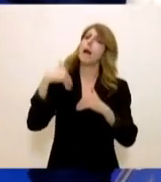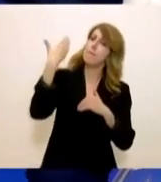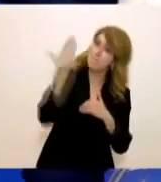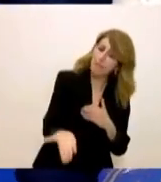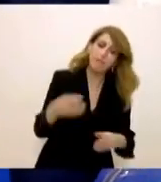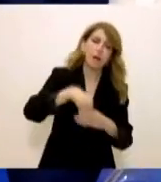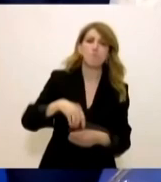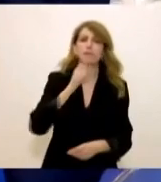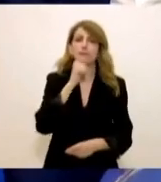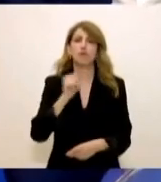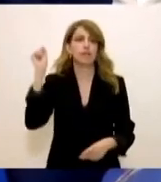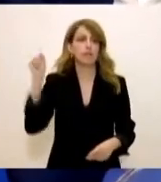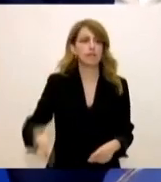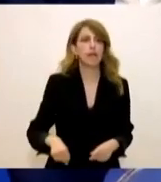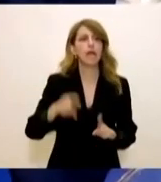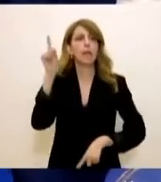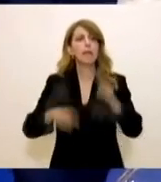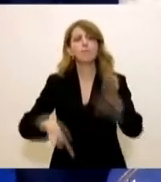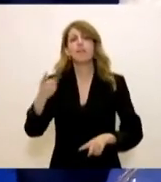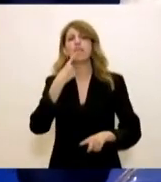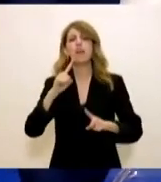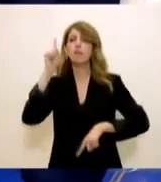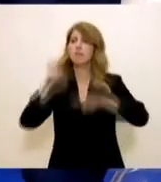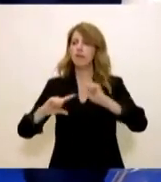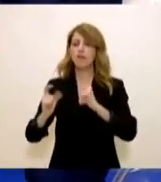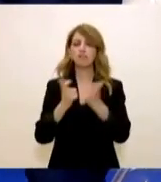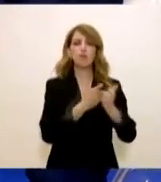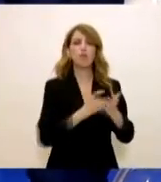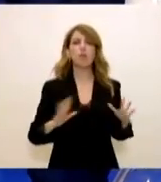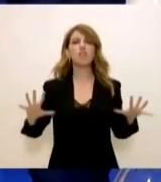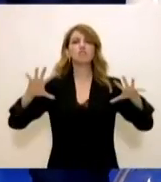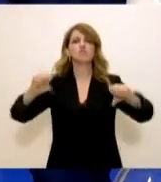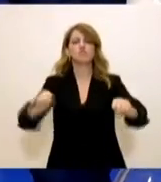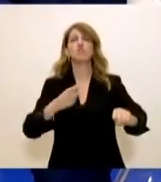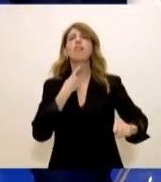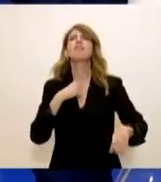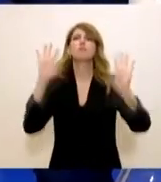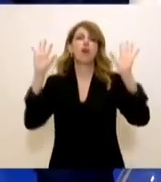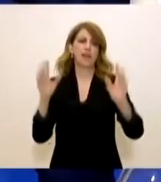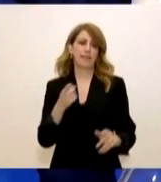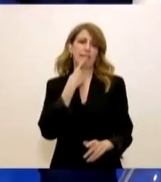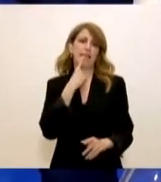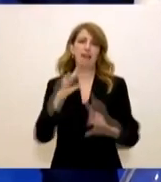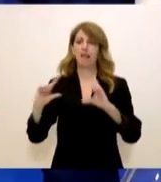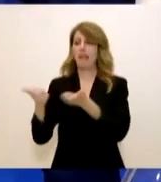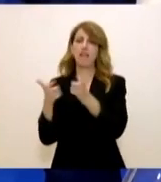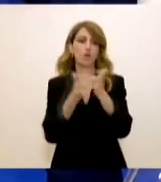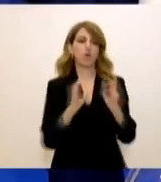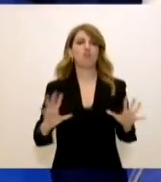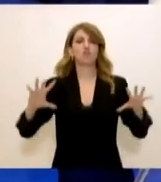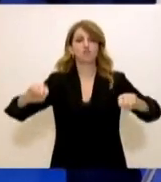οικογενειοκρατία εγώ δεν μ αρέσουν αυτές οι λέξεις εγώ το λέω dna το λέω κληρονομιά και αυτή την κληρονομιά είμαι εδώ